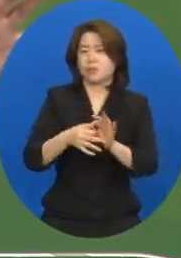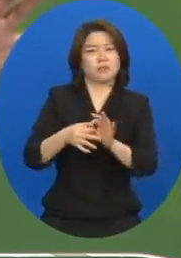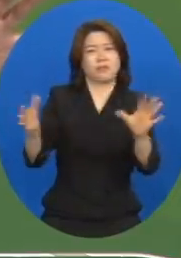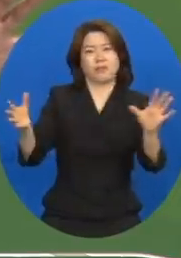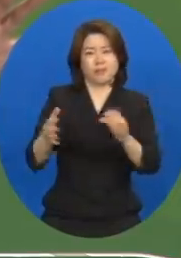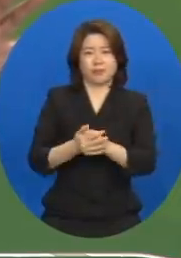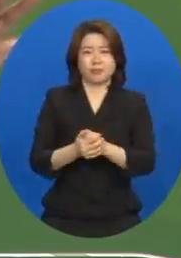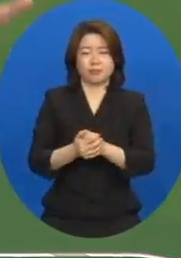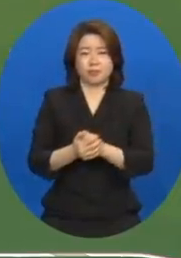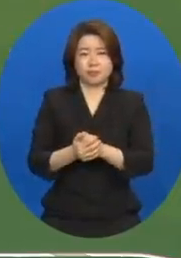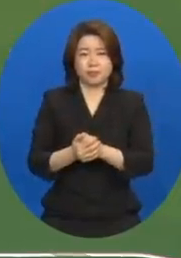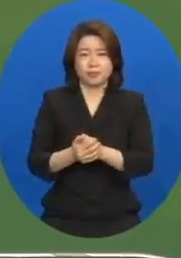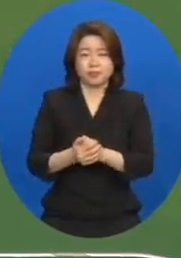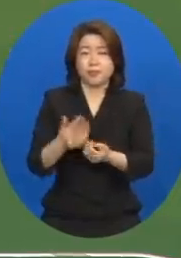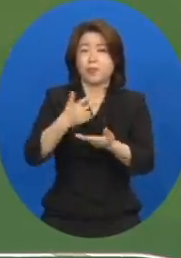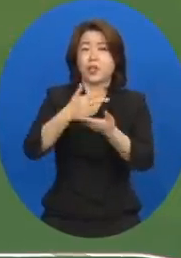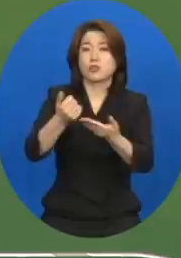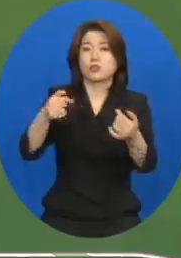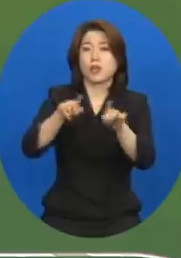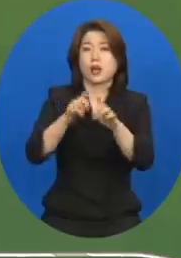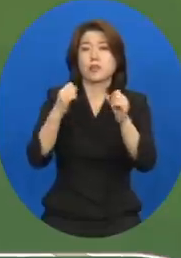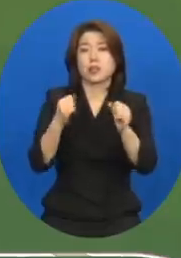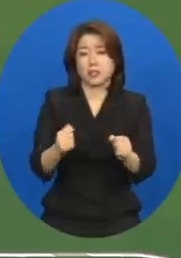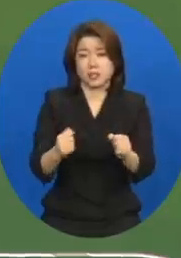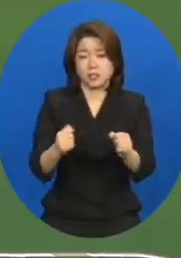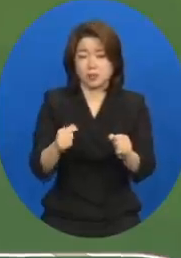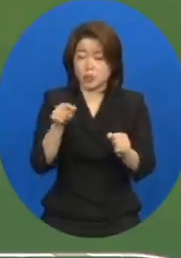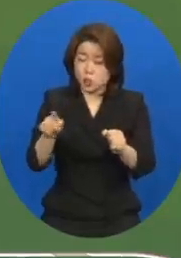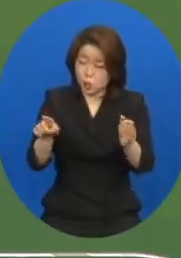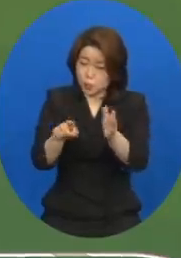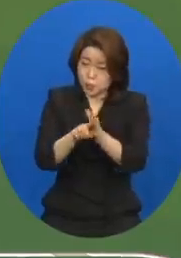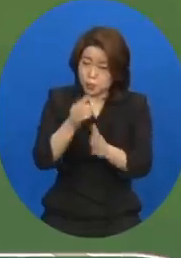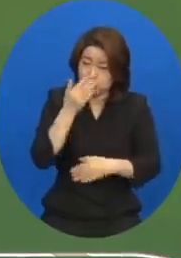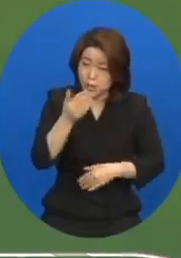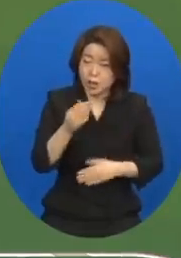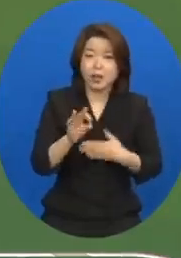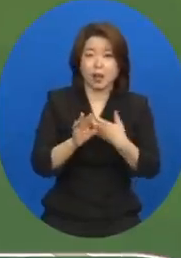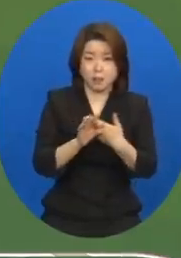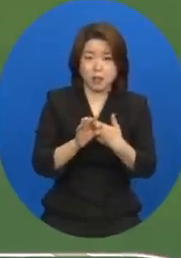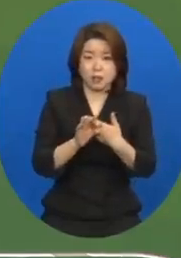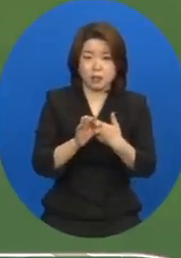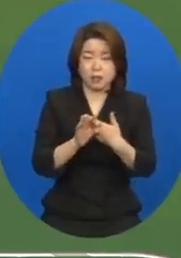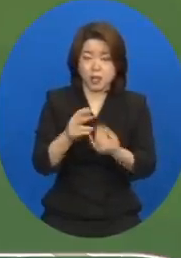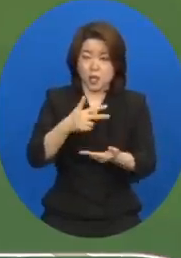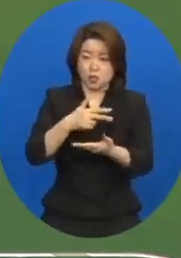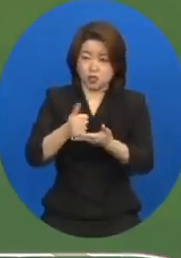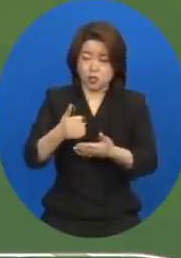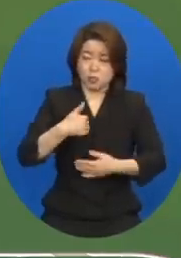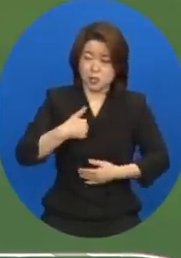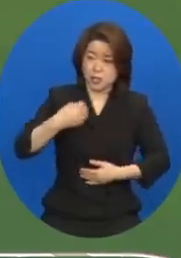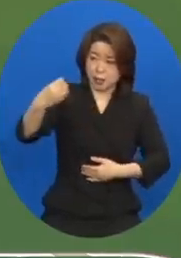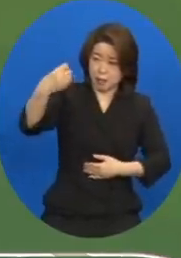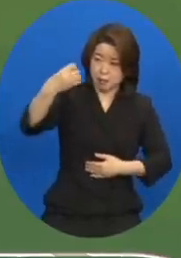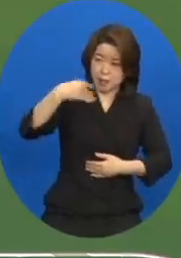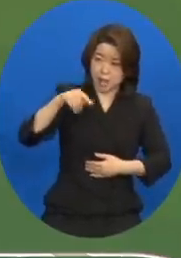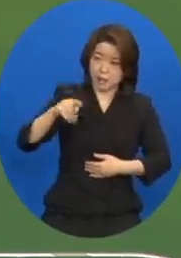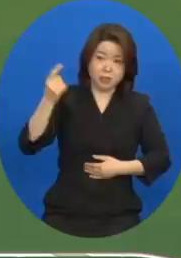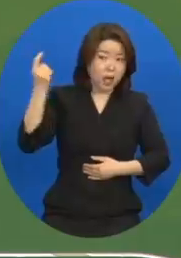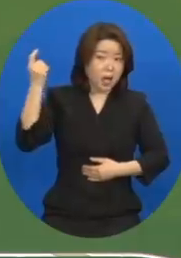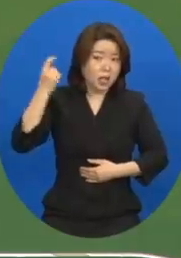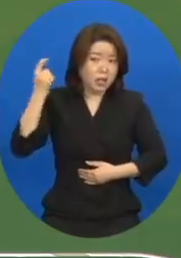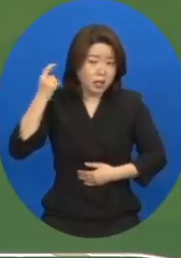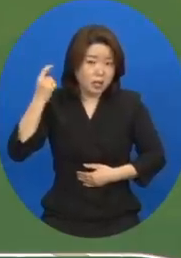마세요. 주님이 함께 계시는 것이 믿어지냐? 주님이 나에게 뭐라고 말씀하는 말씀이